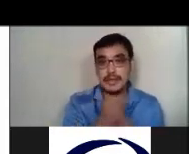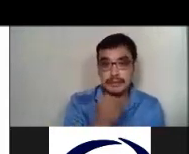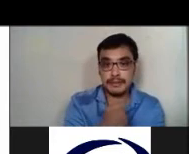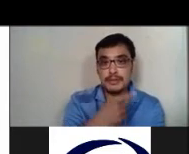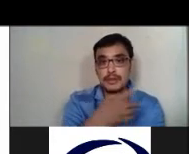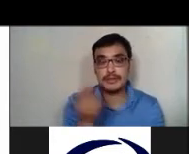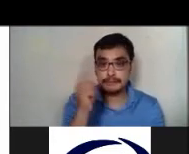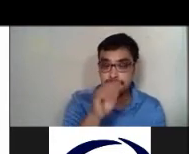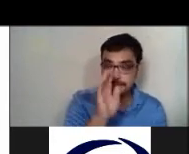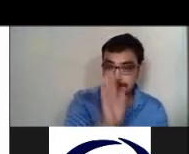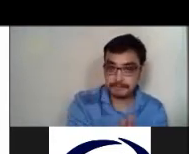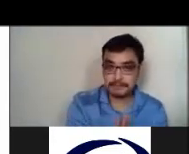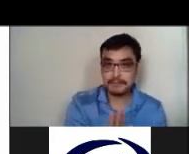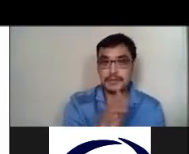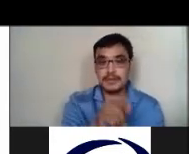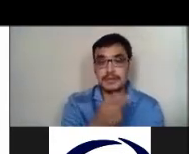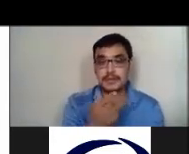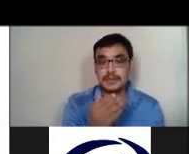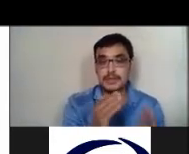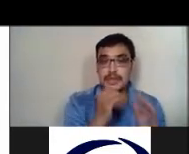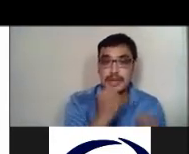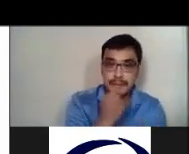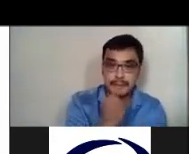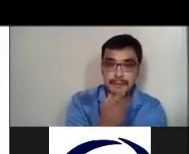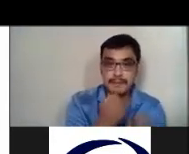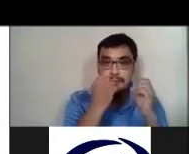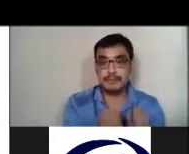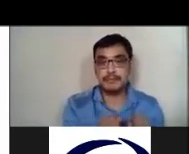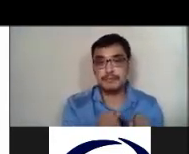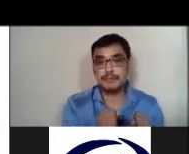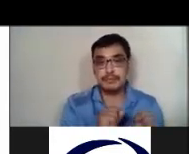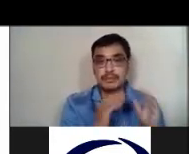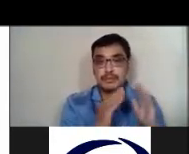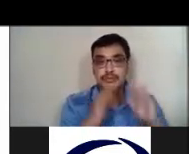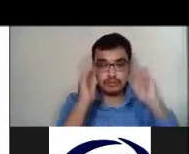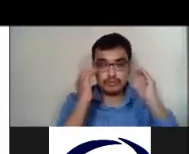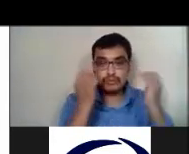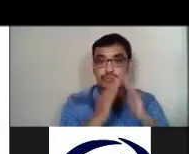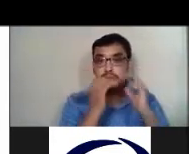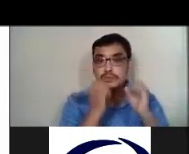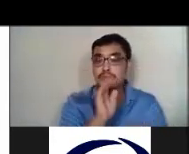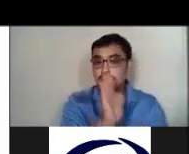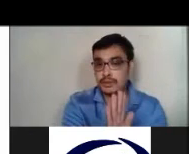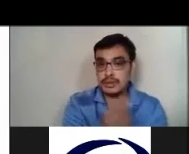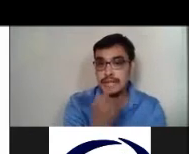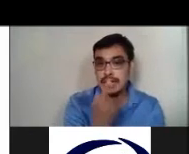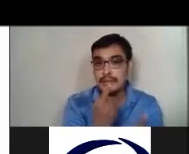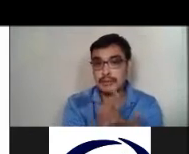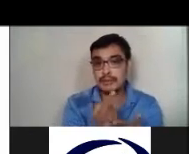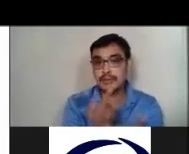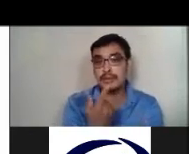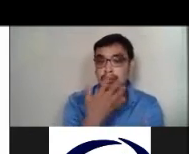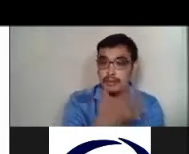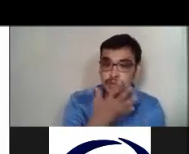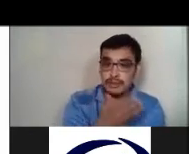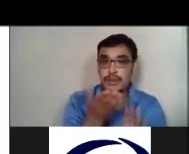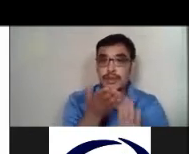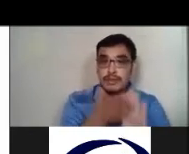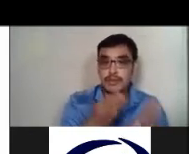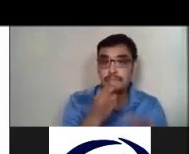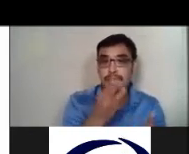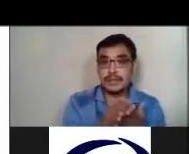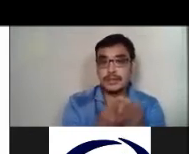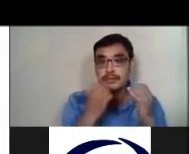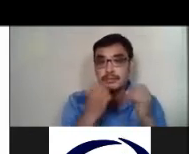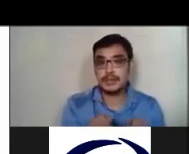छ र सेफ हाउसमा रहनु भएको छ अहिले यो लैङ्गिक हिंसाको कारणले. काठमाडौँकै भक्तपुरकै ललितपुरकै मात्रै बासिन्दा